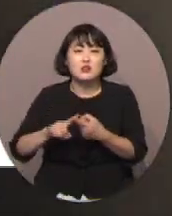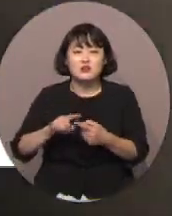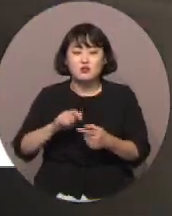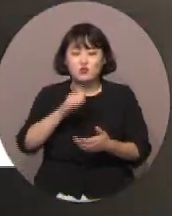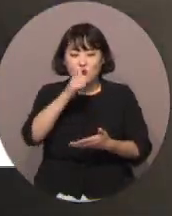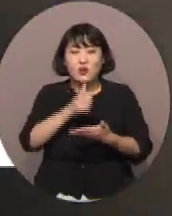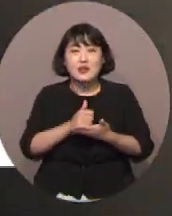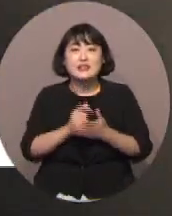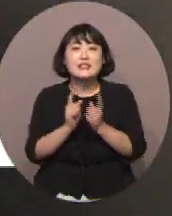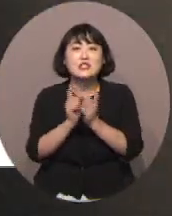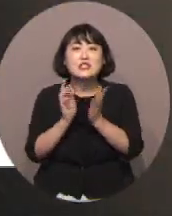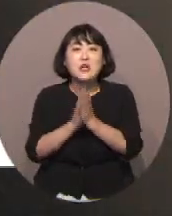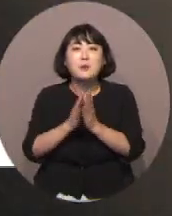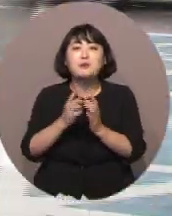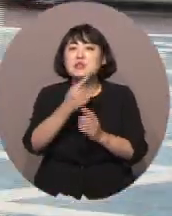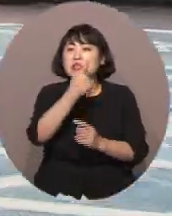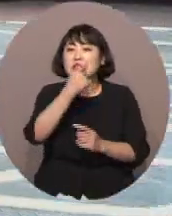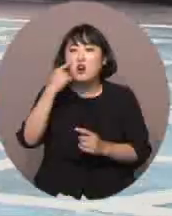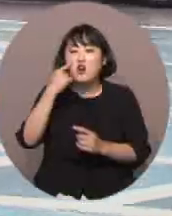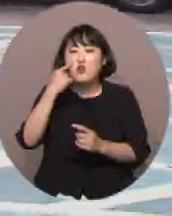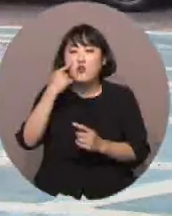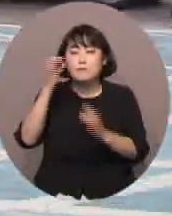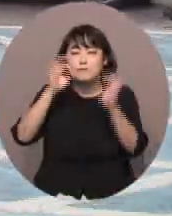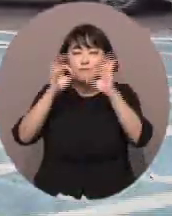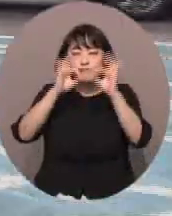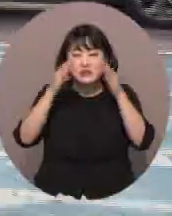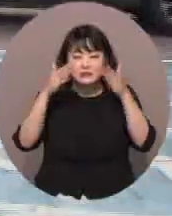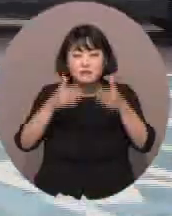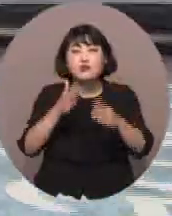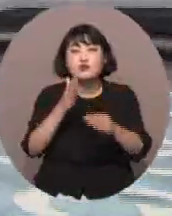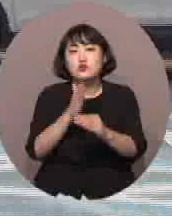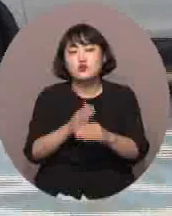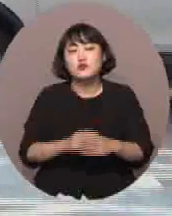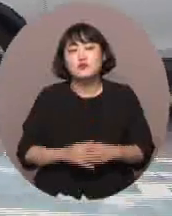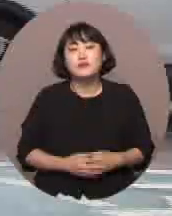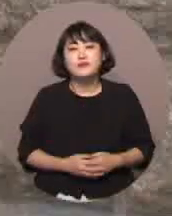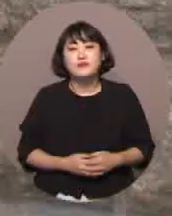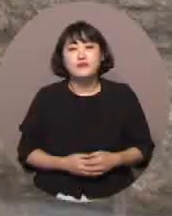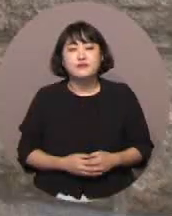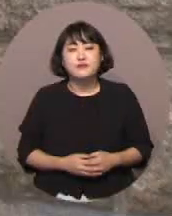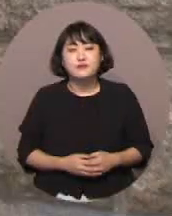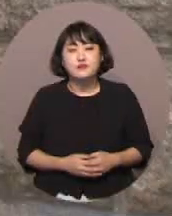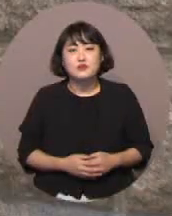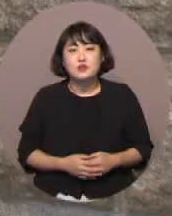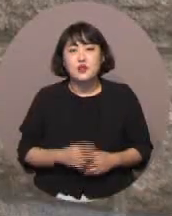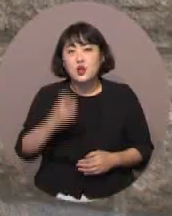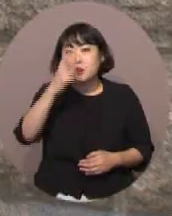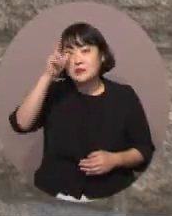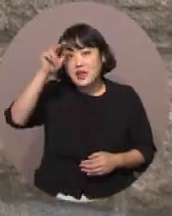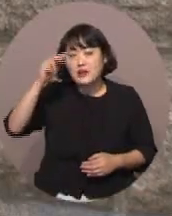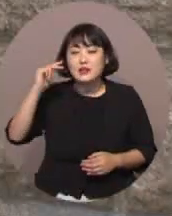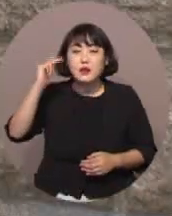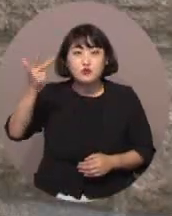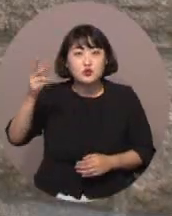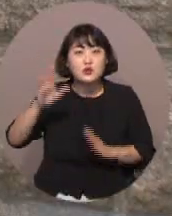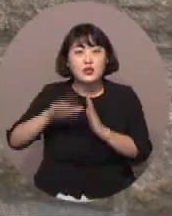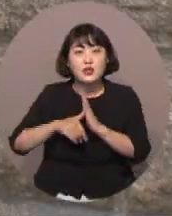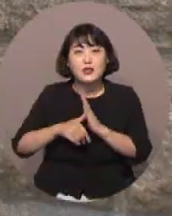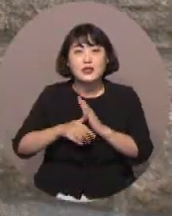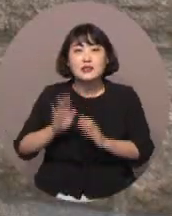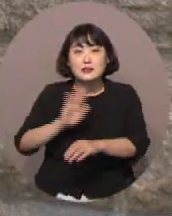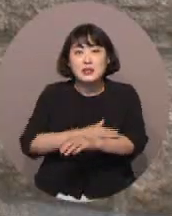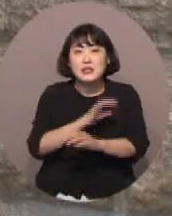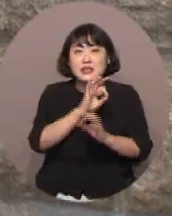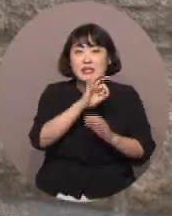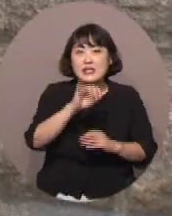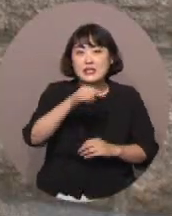사건의 직접적 증거 확보에 주력하고 있는 것으로 알려졌습니다. 검찰은 다음 주 초쯤 피의자